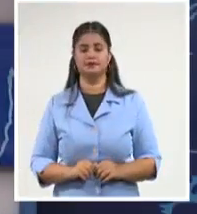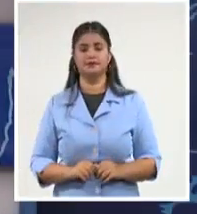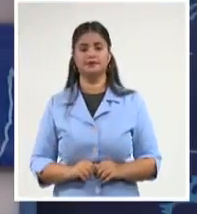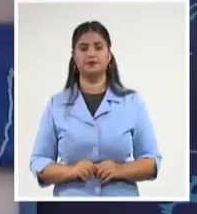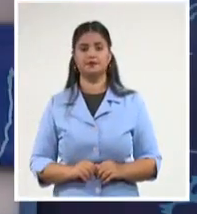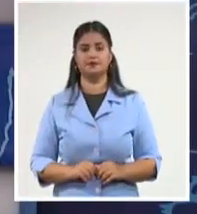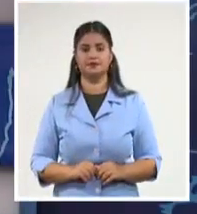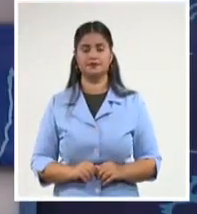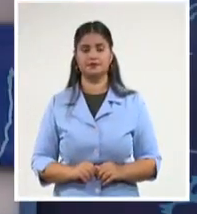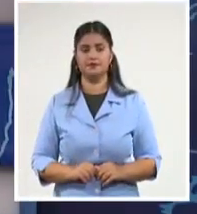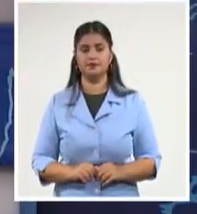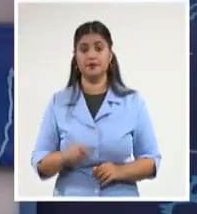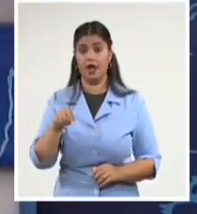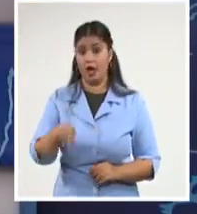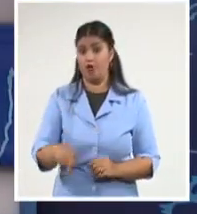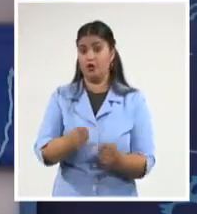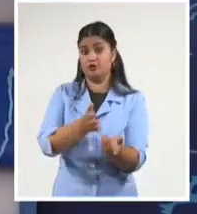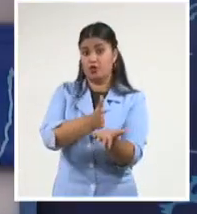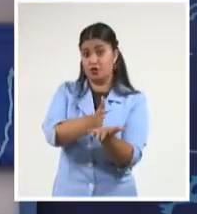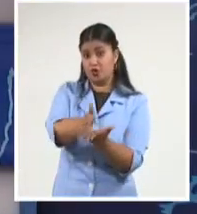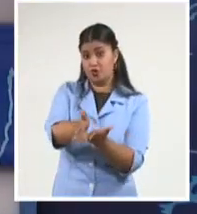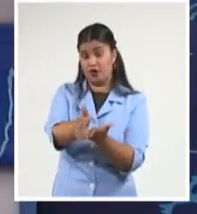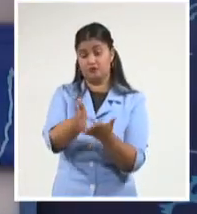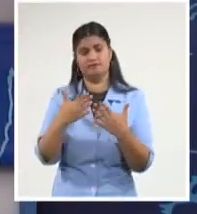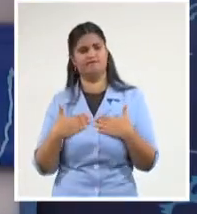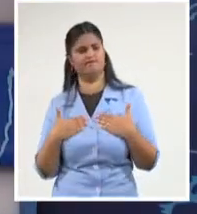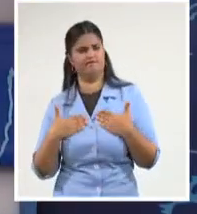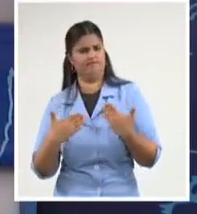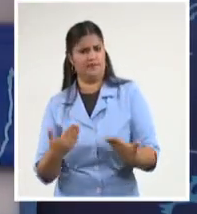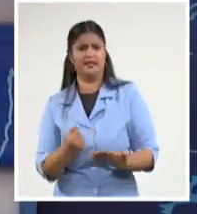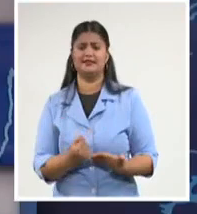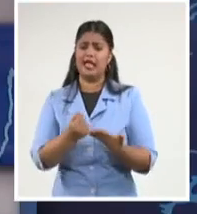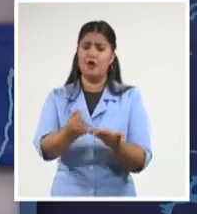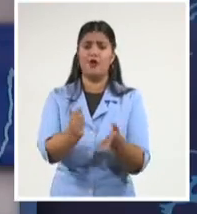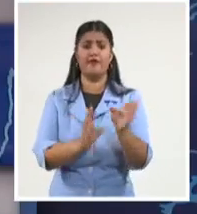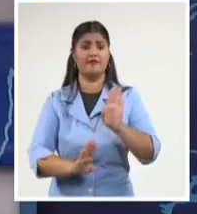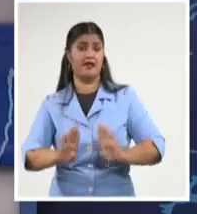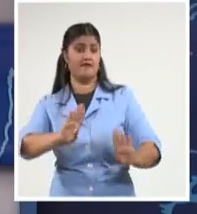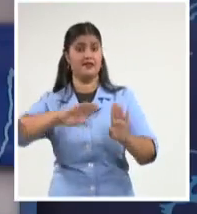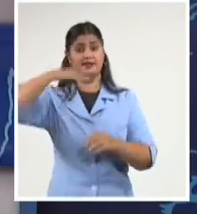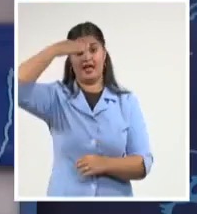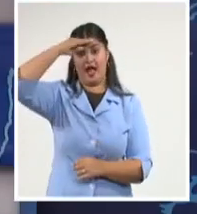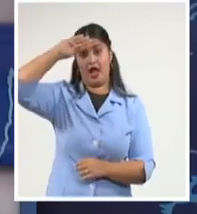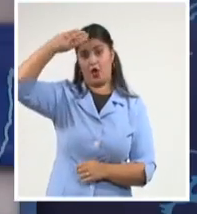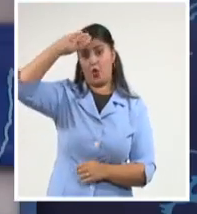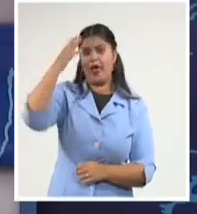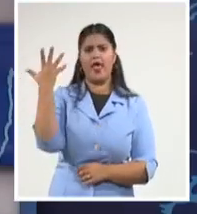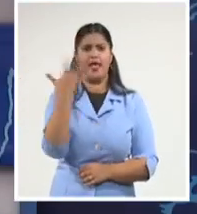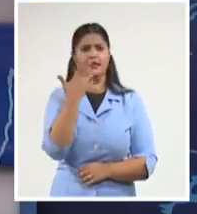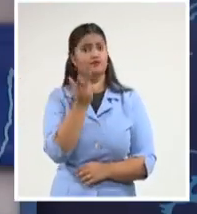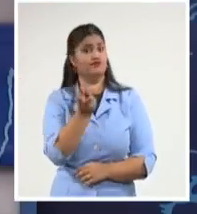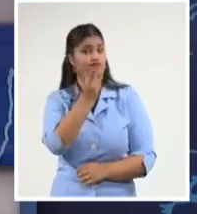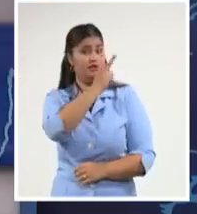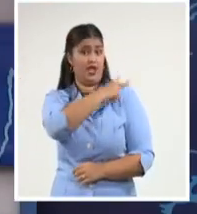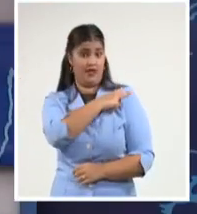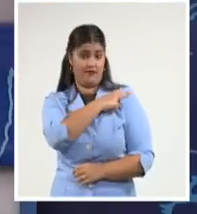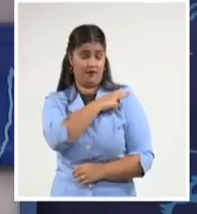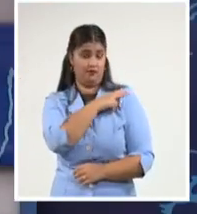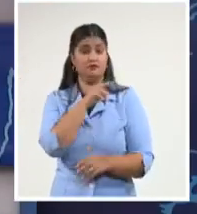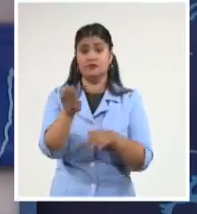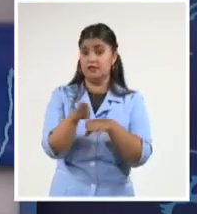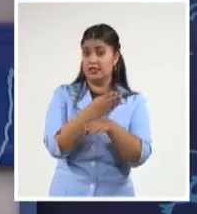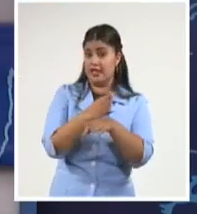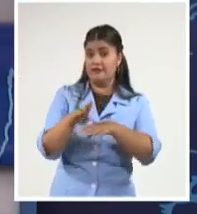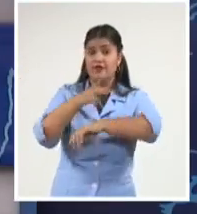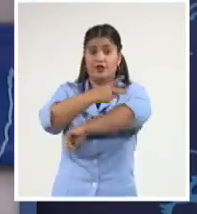Y a propósito, continúan las muestras de apoyo a Cuba por parte de eurodiputados que condenan el doble discurso del Parlamento Europeo